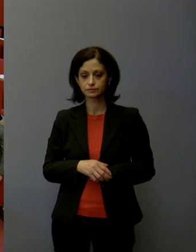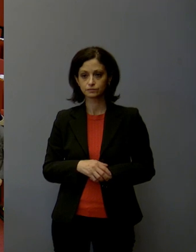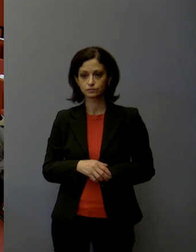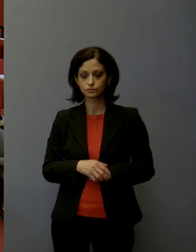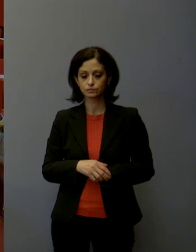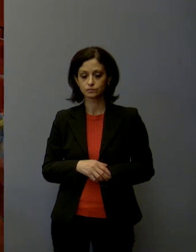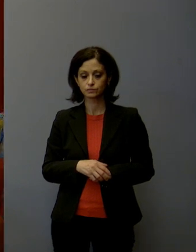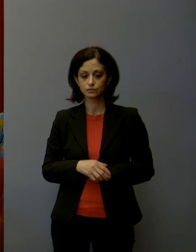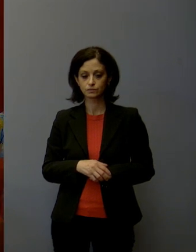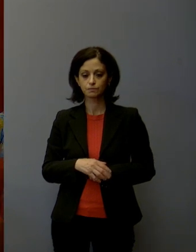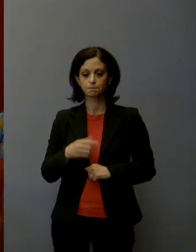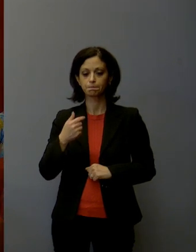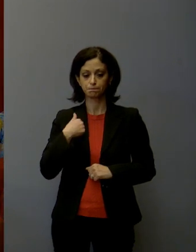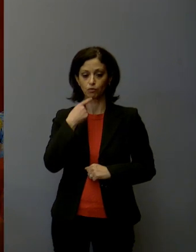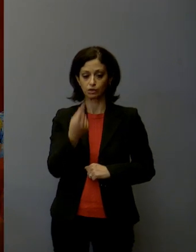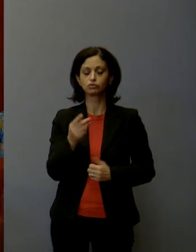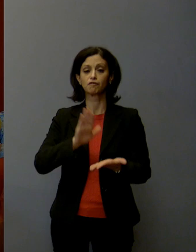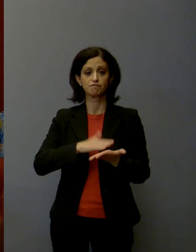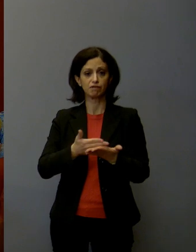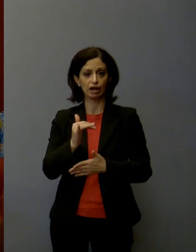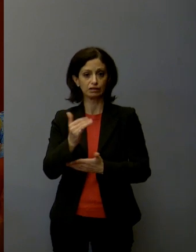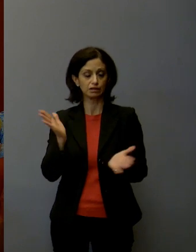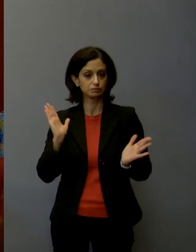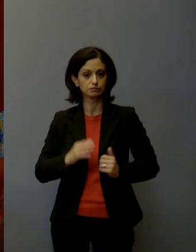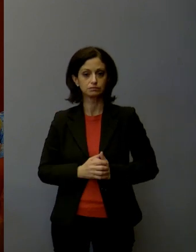io l'ho già detto è valida sì